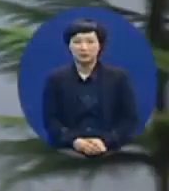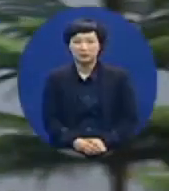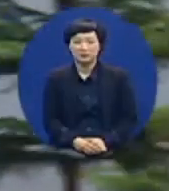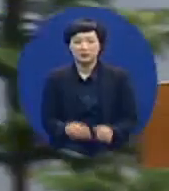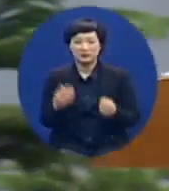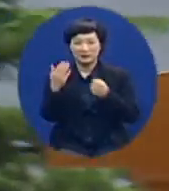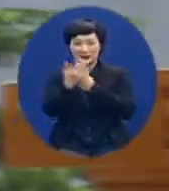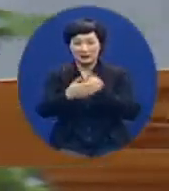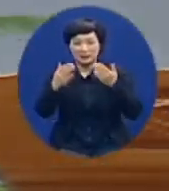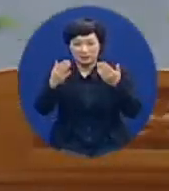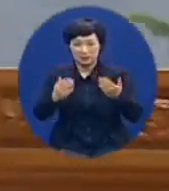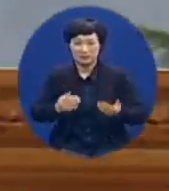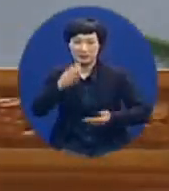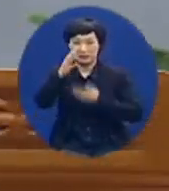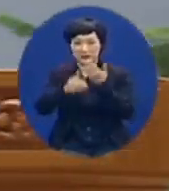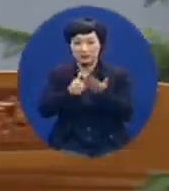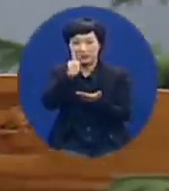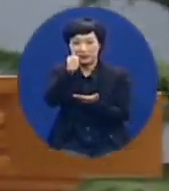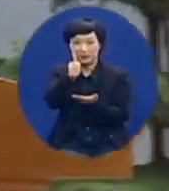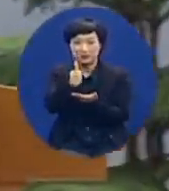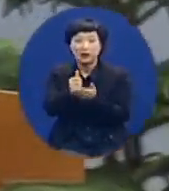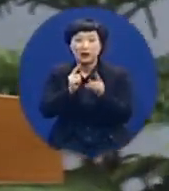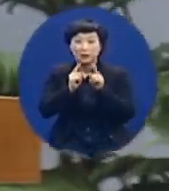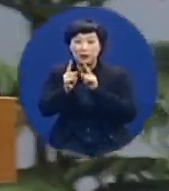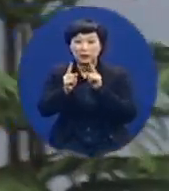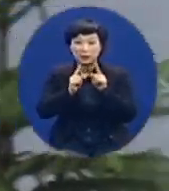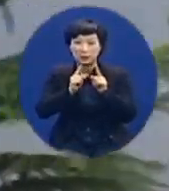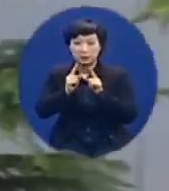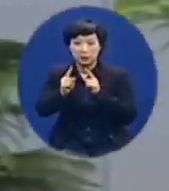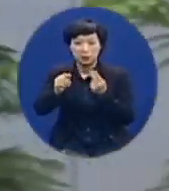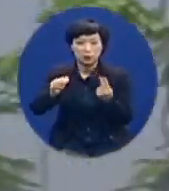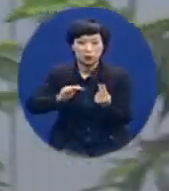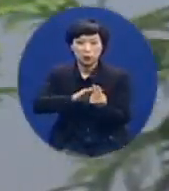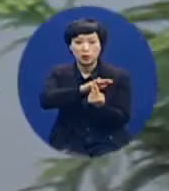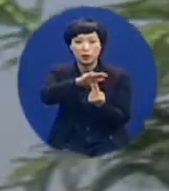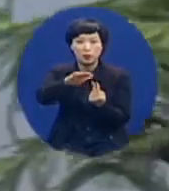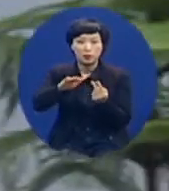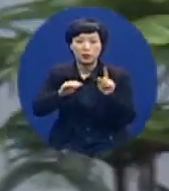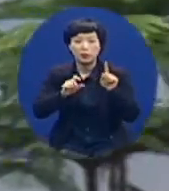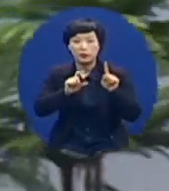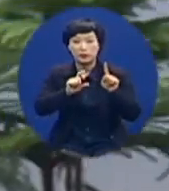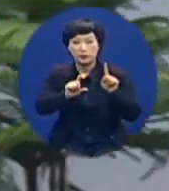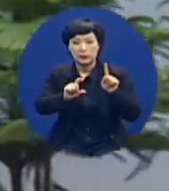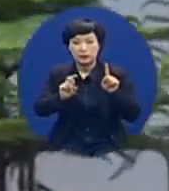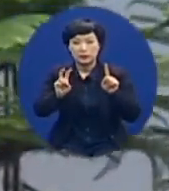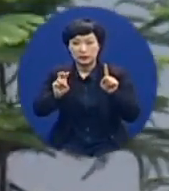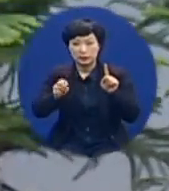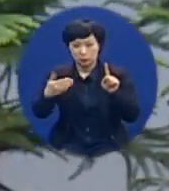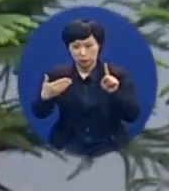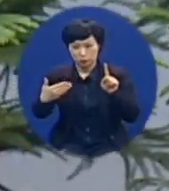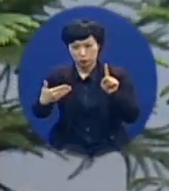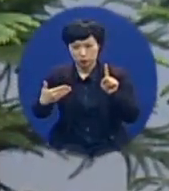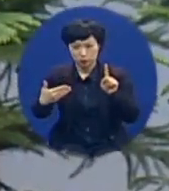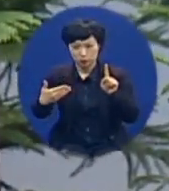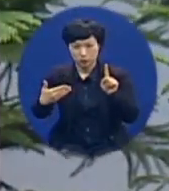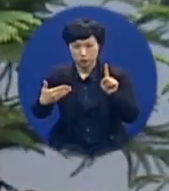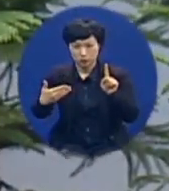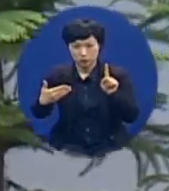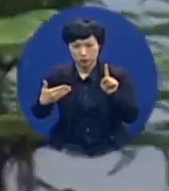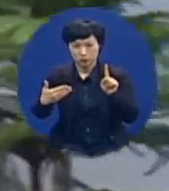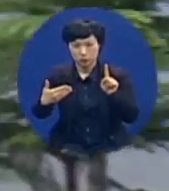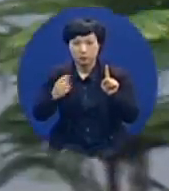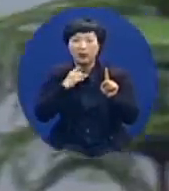The word of God you will receive grace with is John chapter 1, verse 29. 한